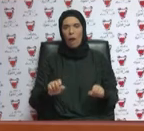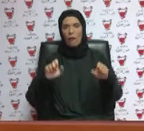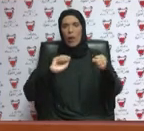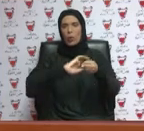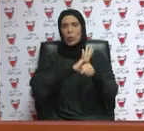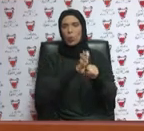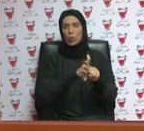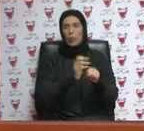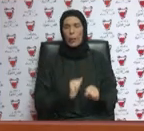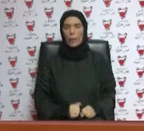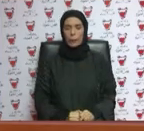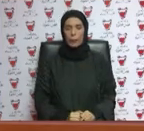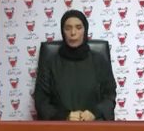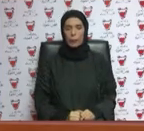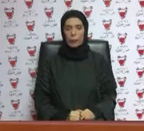كورونا،